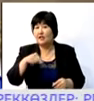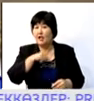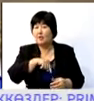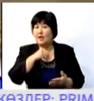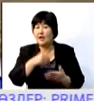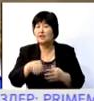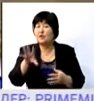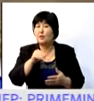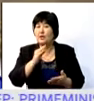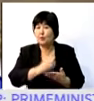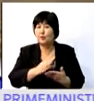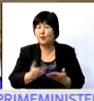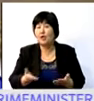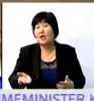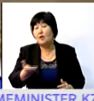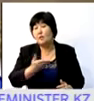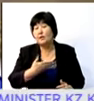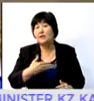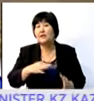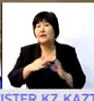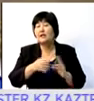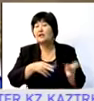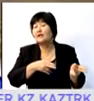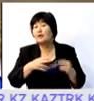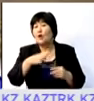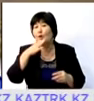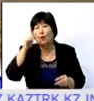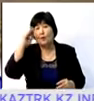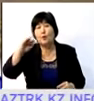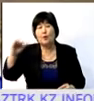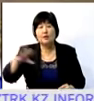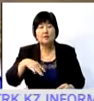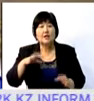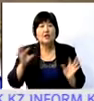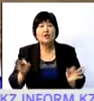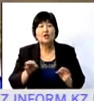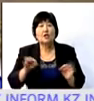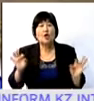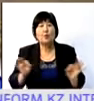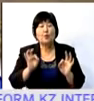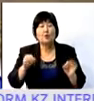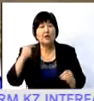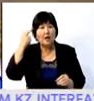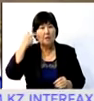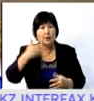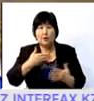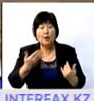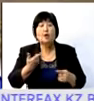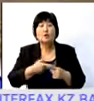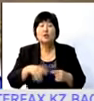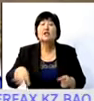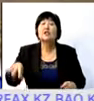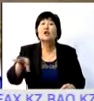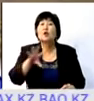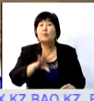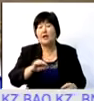қасиеттердің бәрі болды мойында. Біз елден келген көп деген оқушыларымыз ешқандай музыкалық білімі жоқ. Бірақ солардың